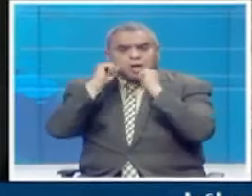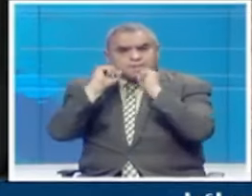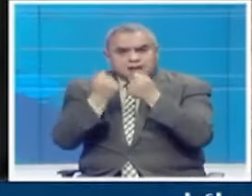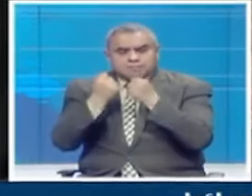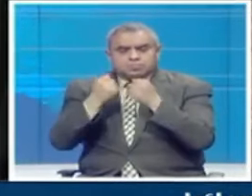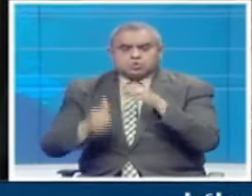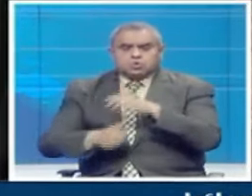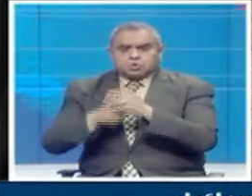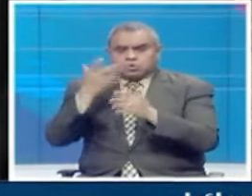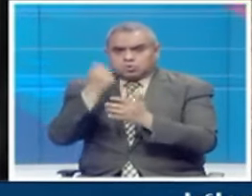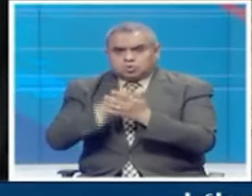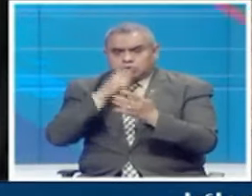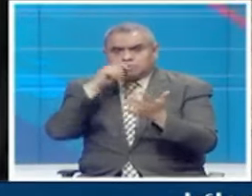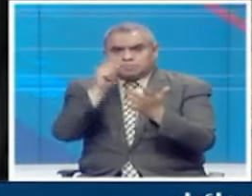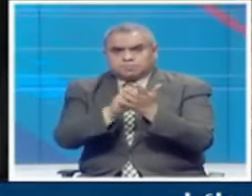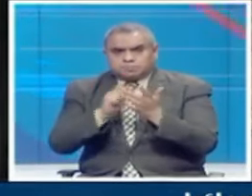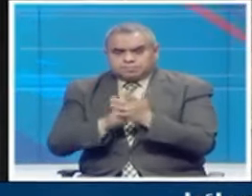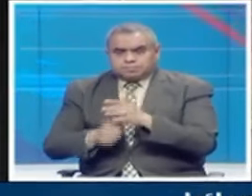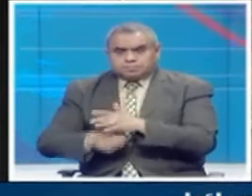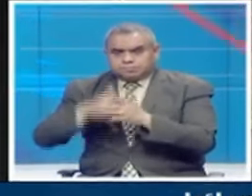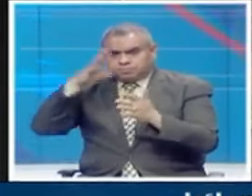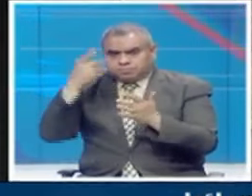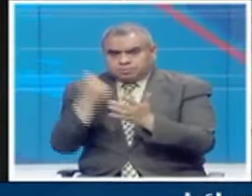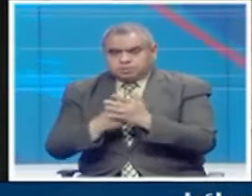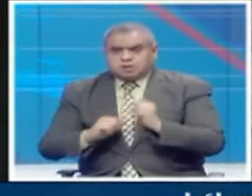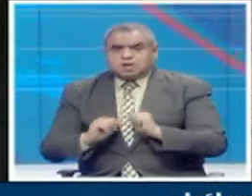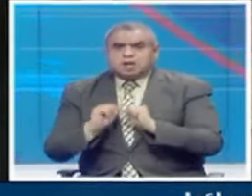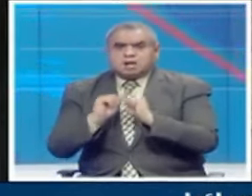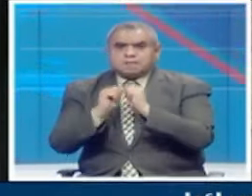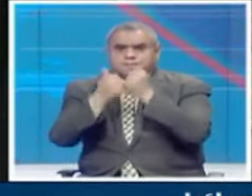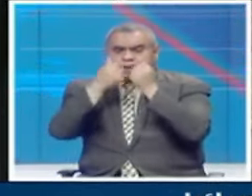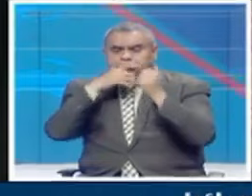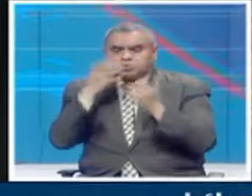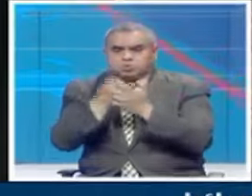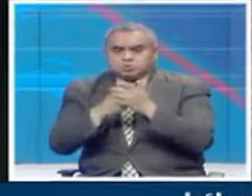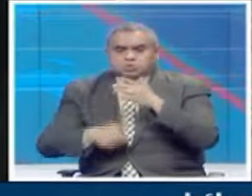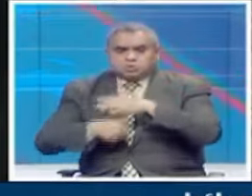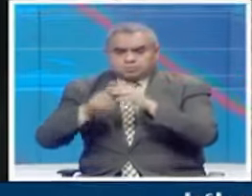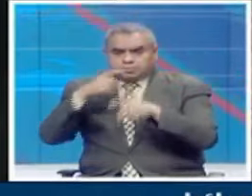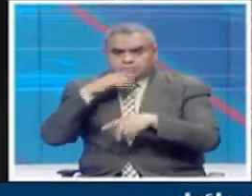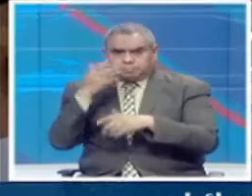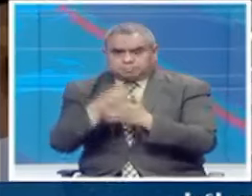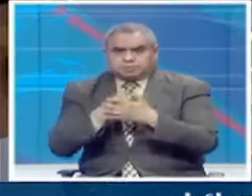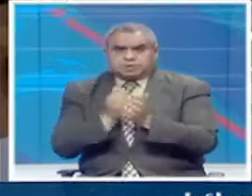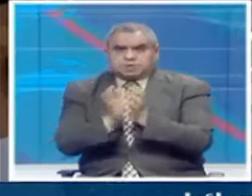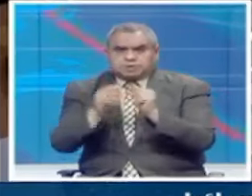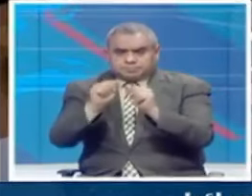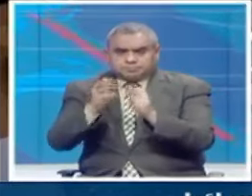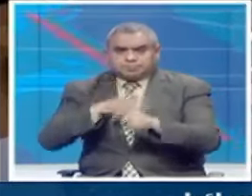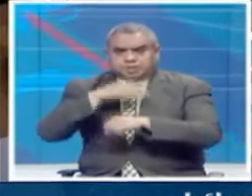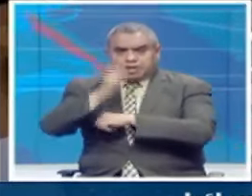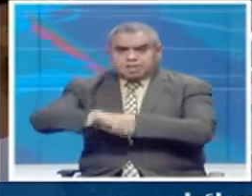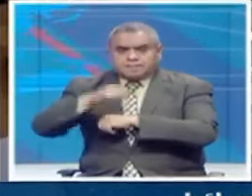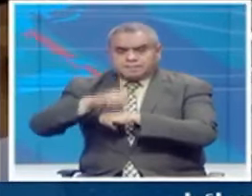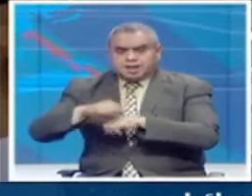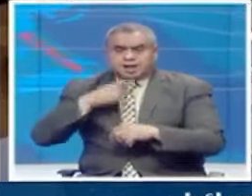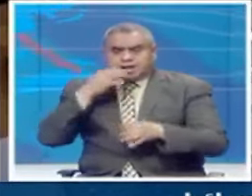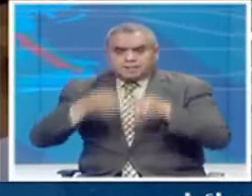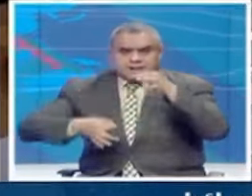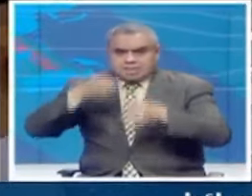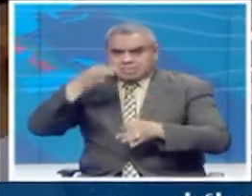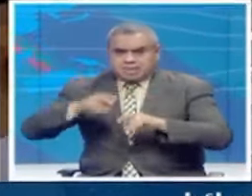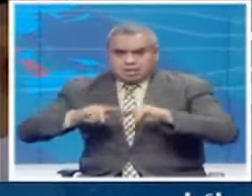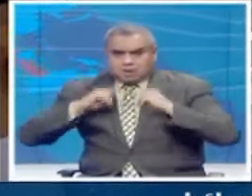أو فرض إجراءات تمنع المواليد في هذه المجموعات. محكمة العدل الدولية،